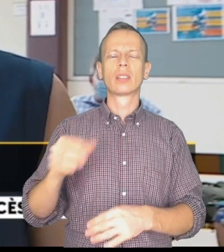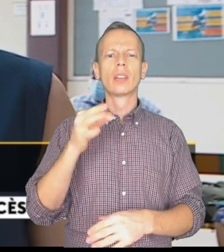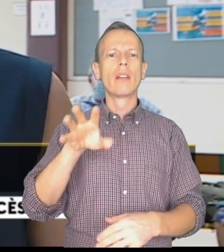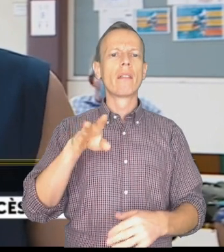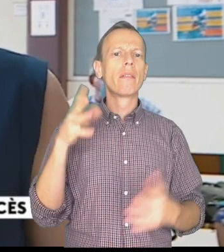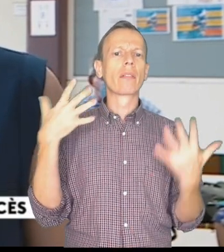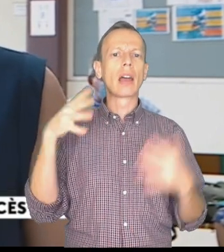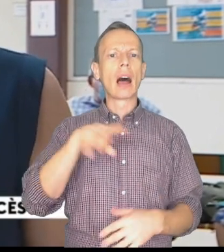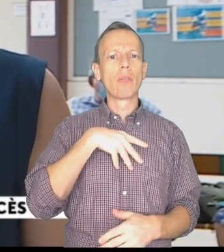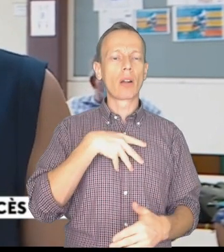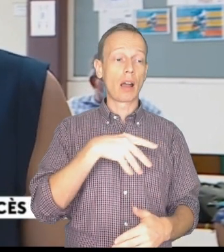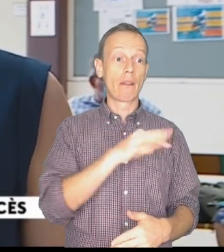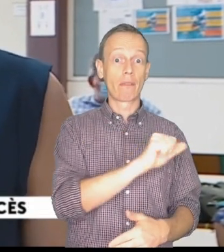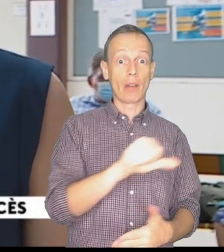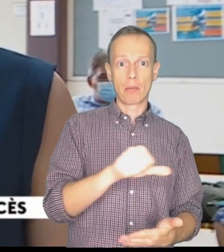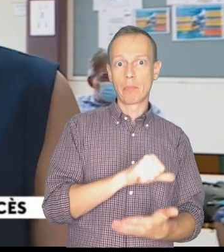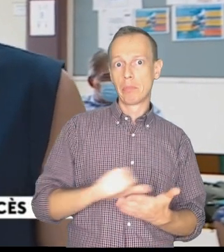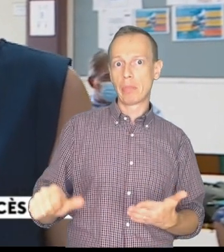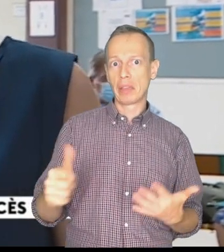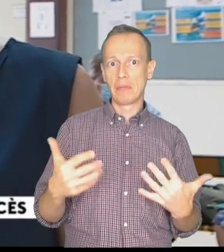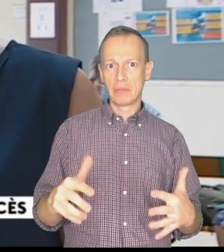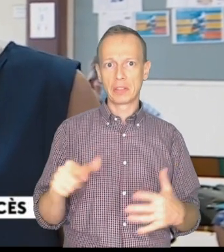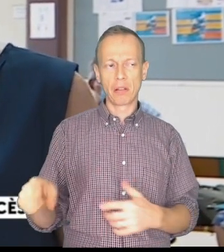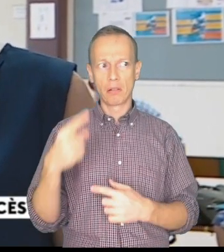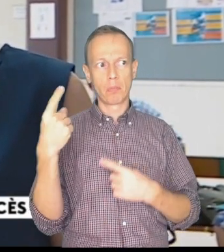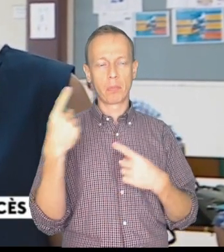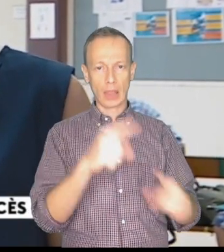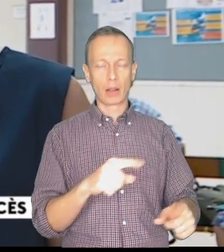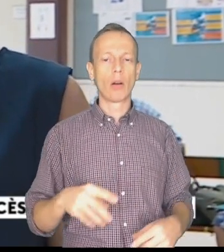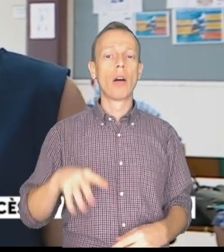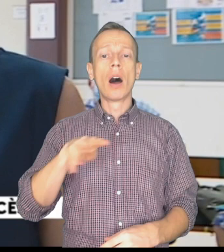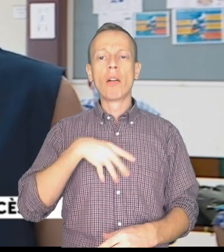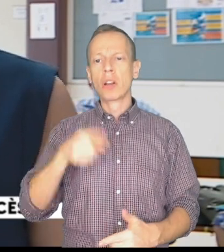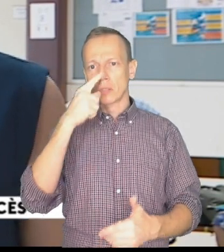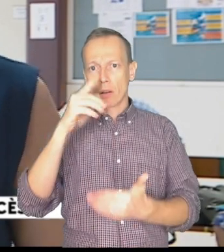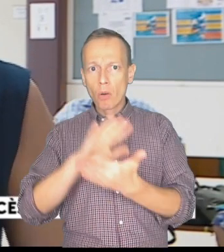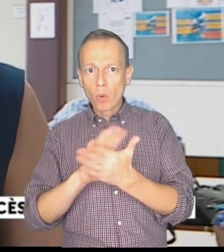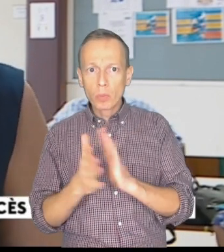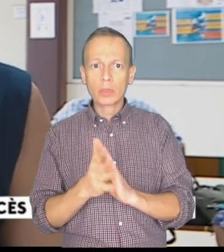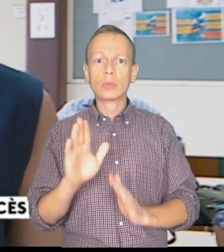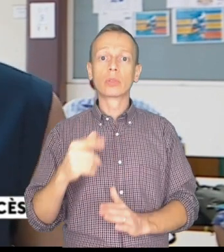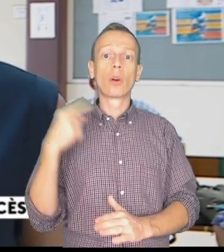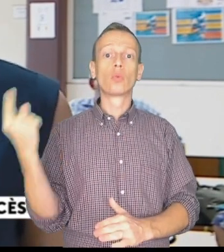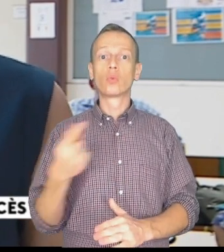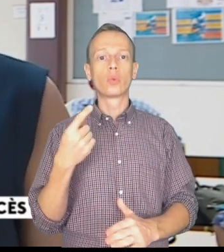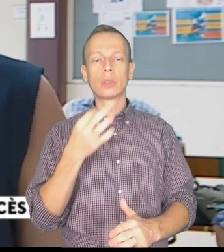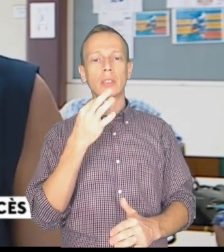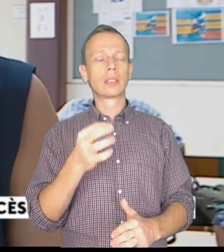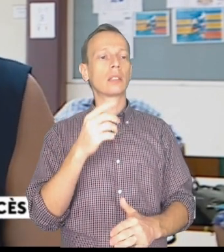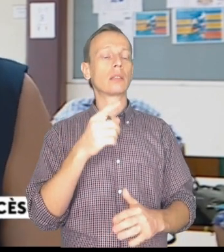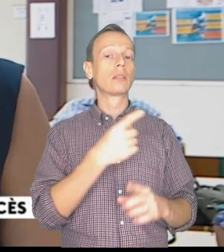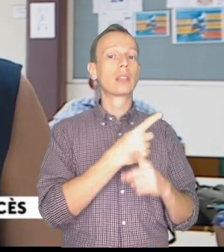frais d'avocat payés par la commune de FAA ? Les avocats, soupçonnés de complicité, ont demandé d'une seule voix,